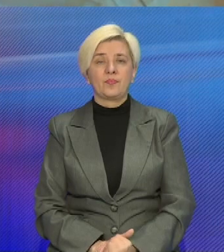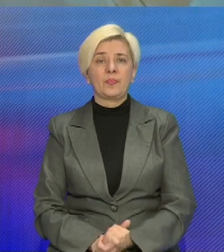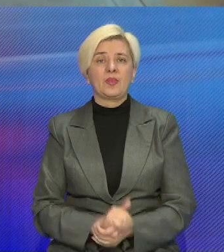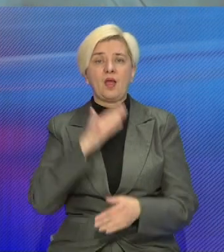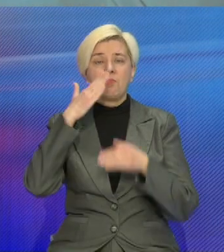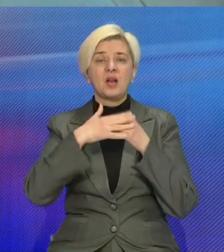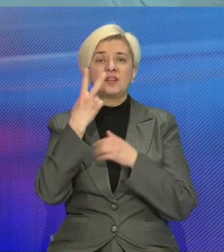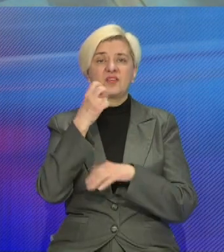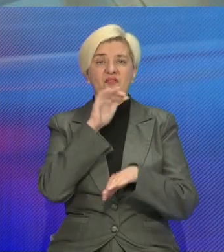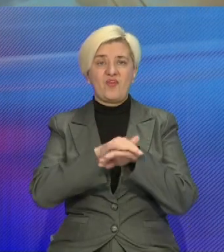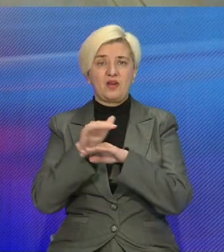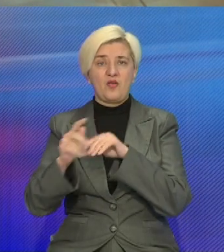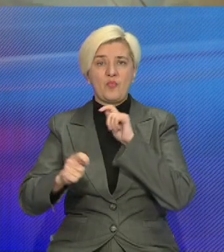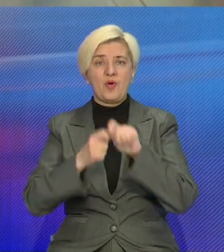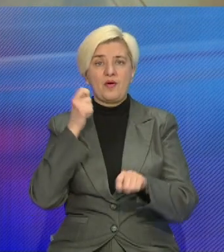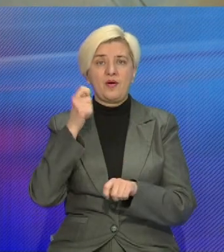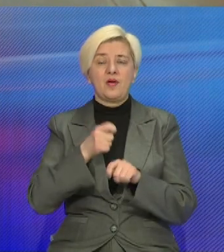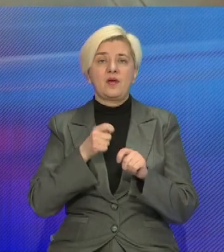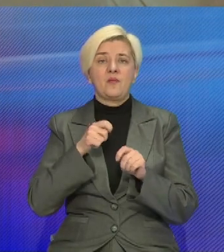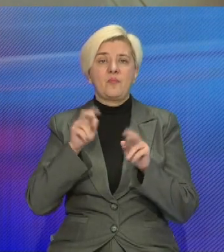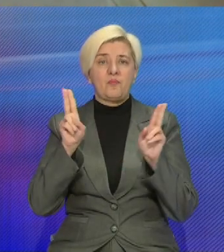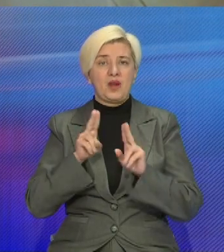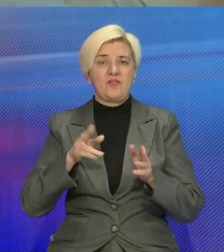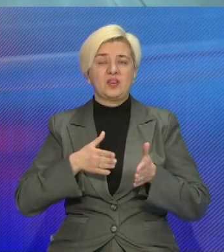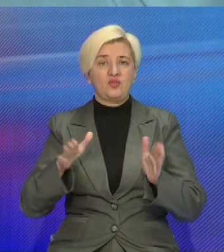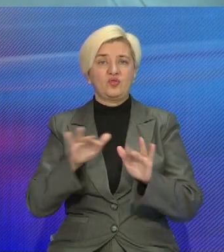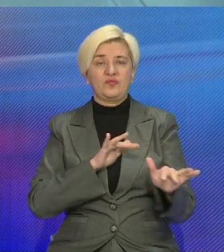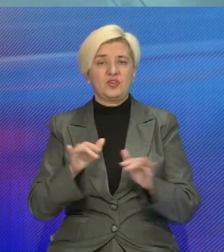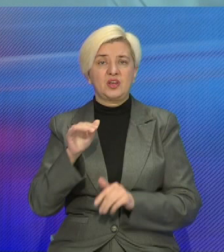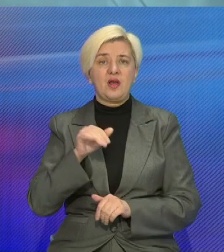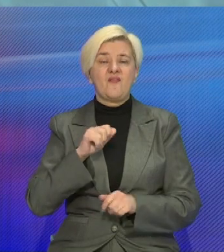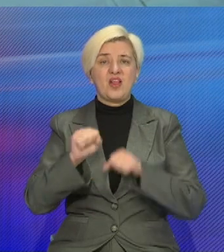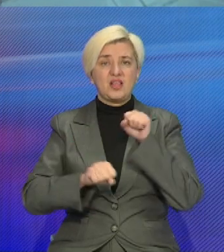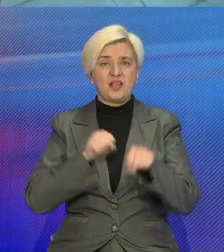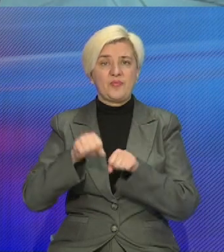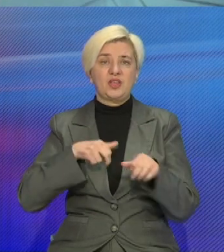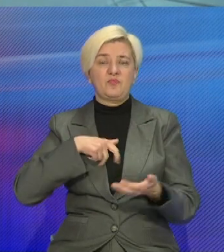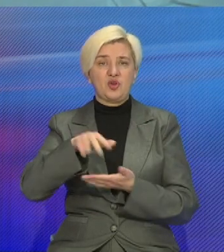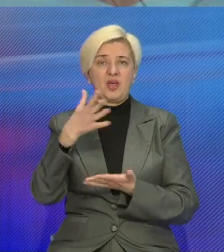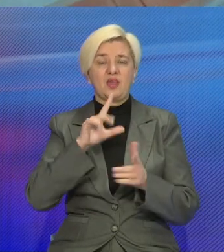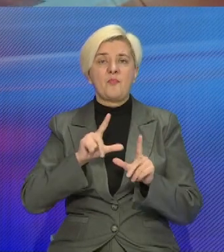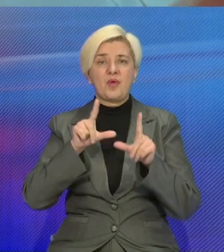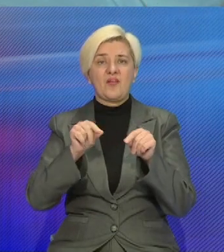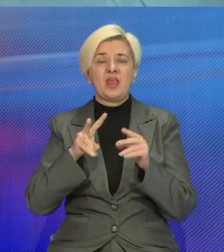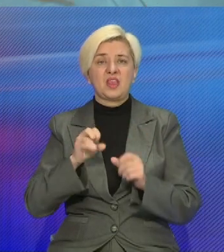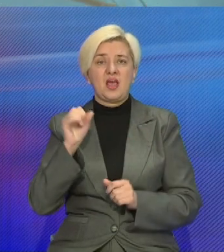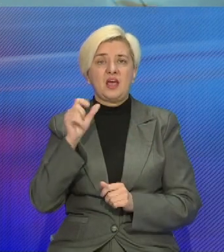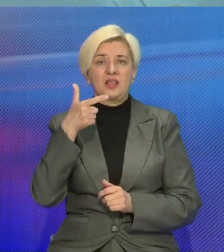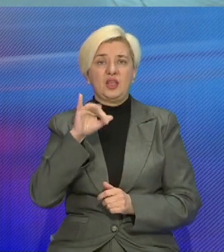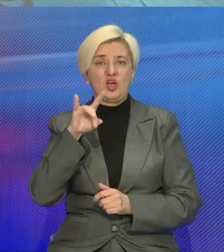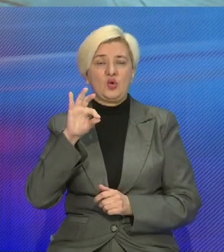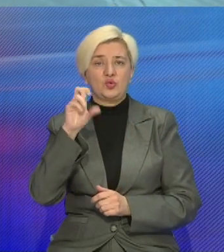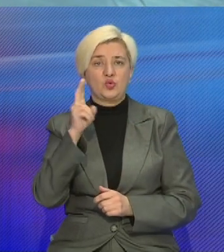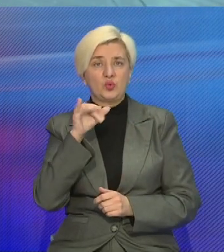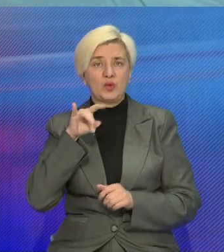Амаль 200 фактаў парушэння ПДР веласіпедыстамі і 7 пешаходамі, якія перасоўваліся на гіраскутарах, электрасамакатах і